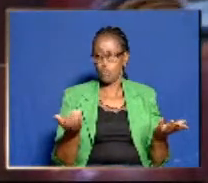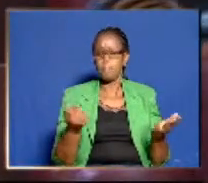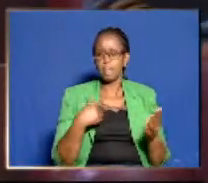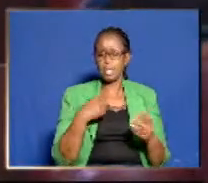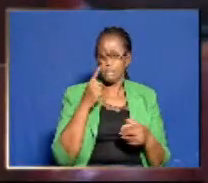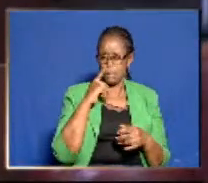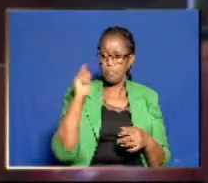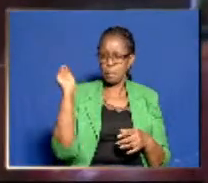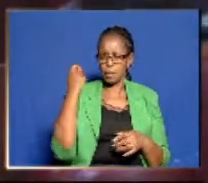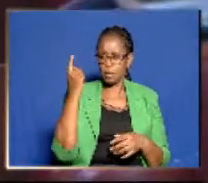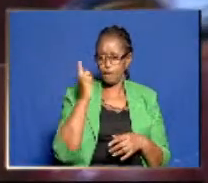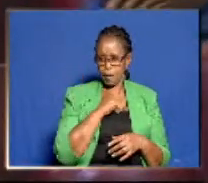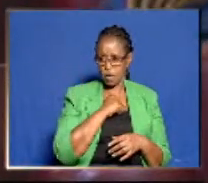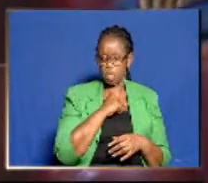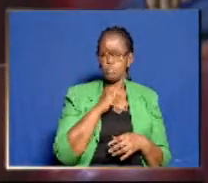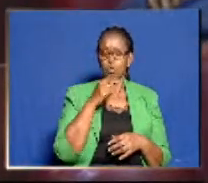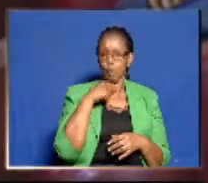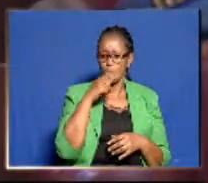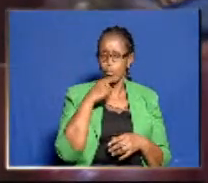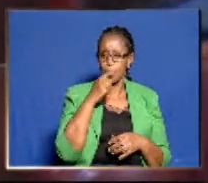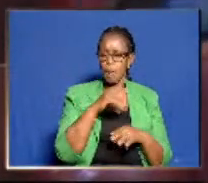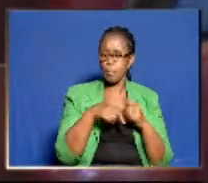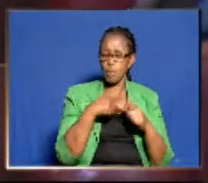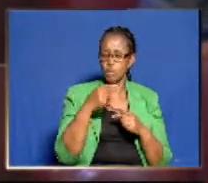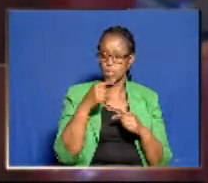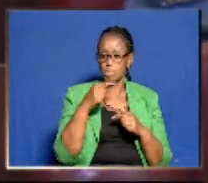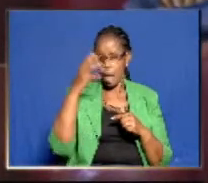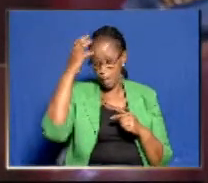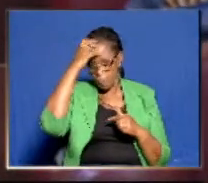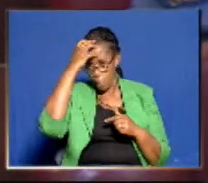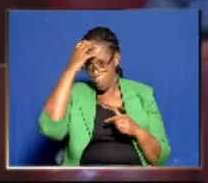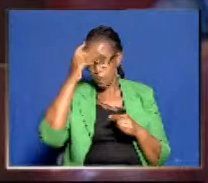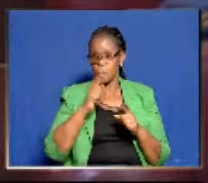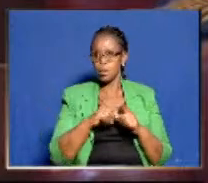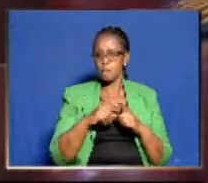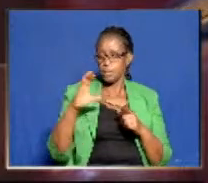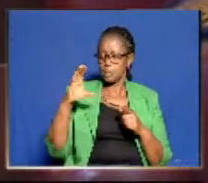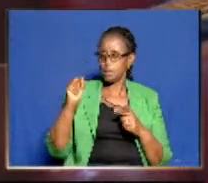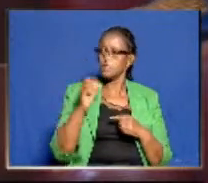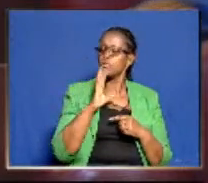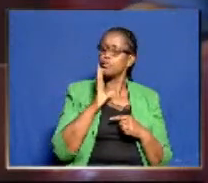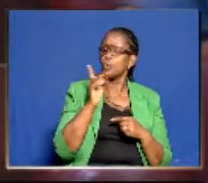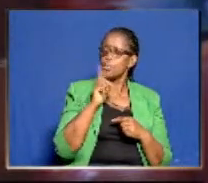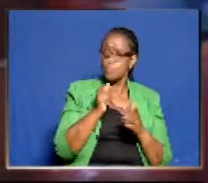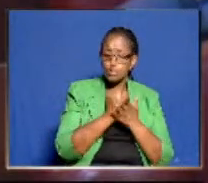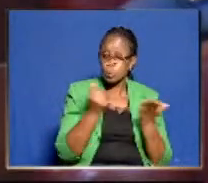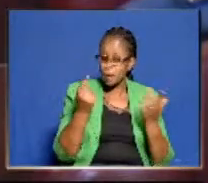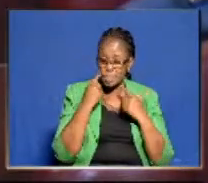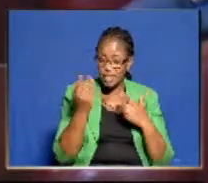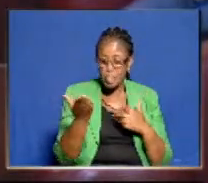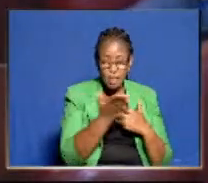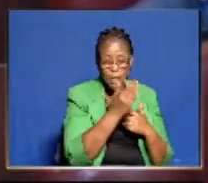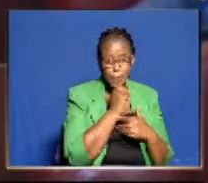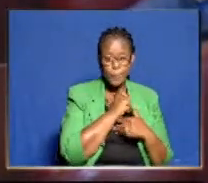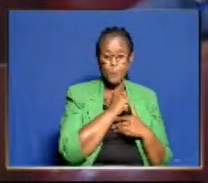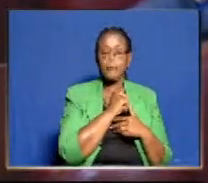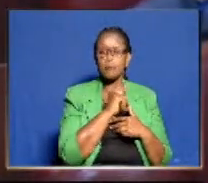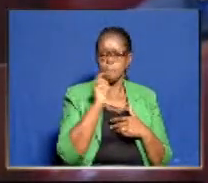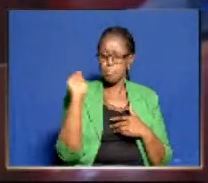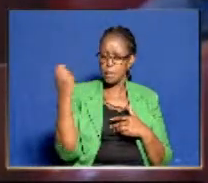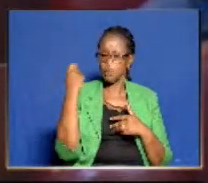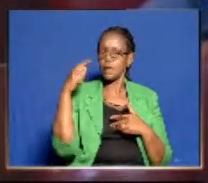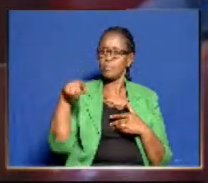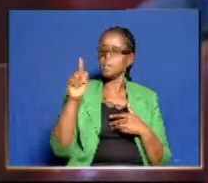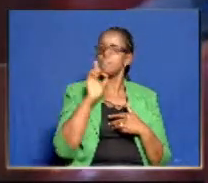alilizungumza Lamu, na waziri naye amezungumza, tumeona kwa magazeti, na alizungumza kwamba rais alituambia kwamba wataangalia